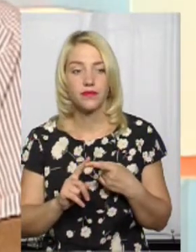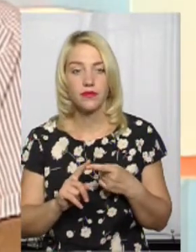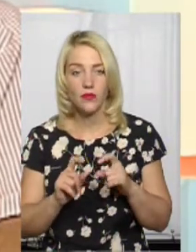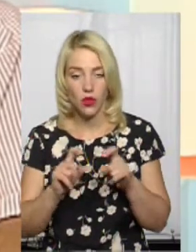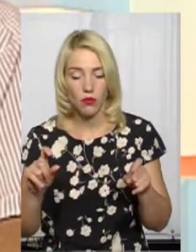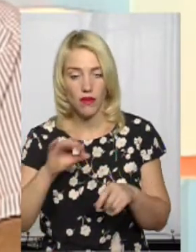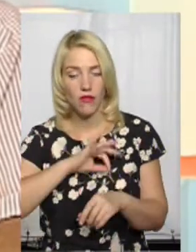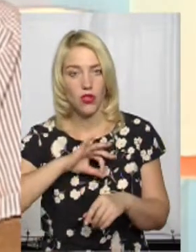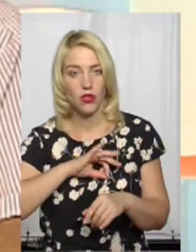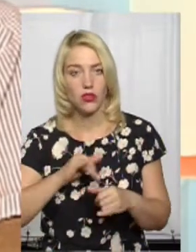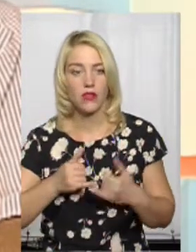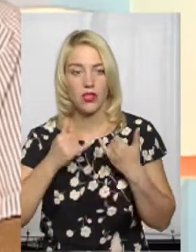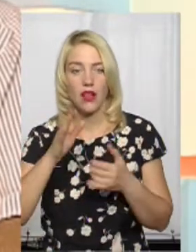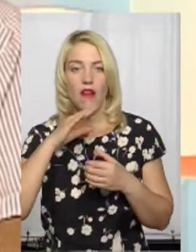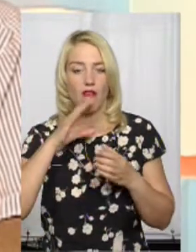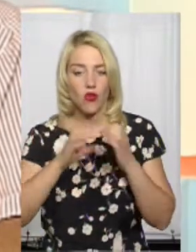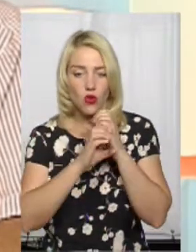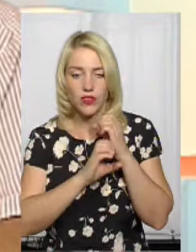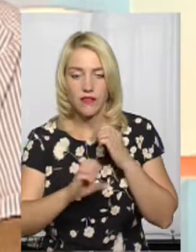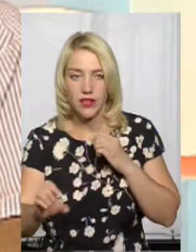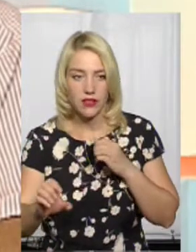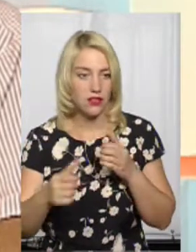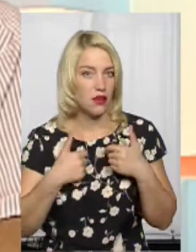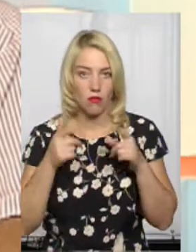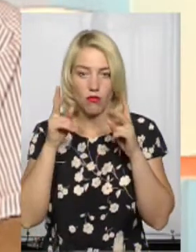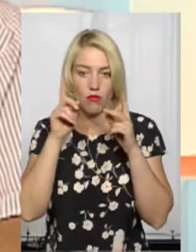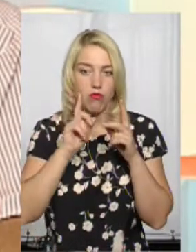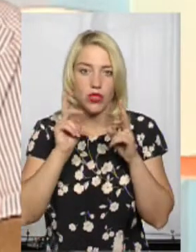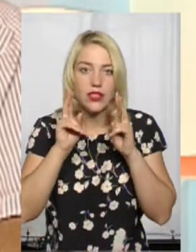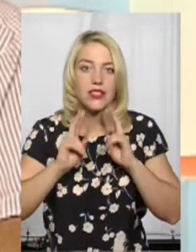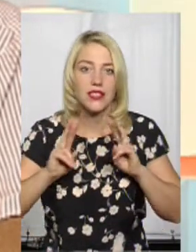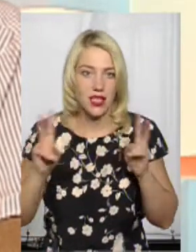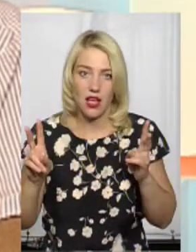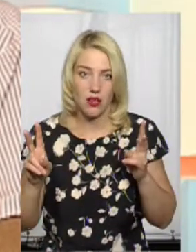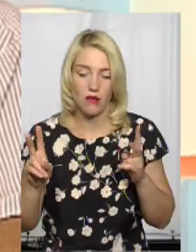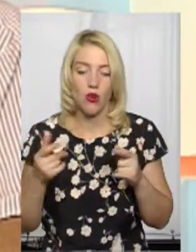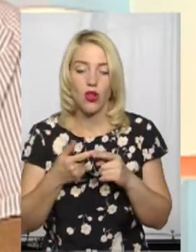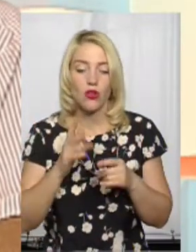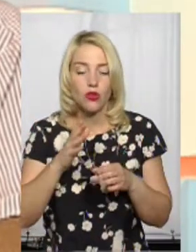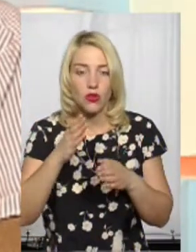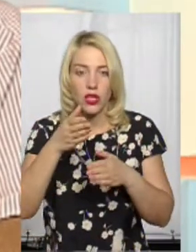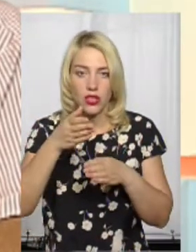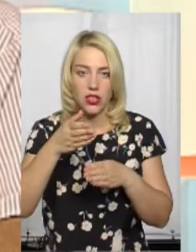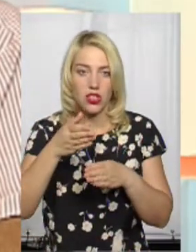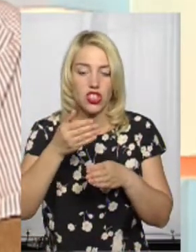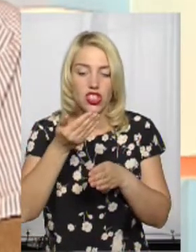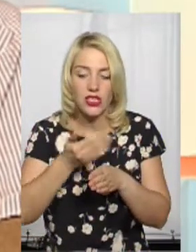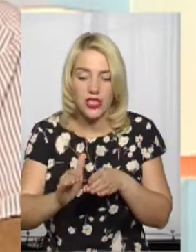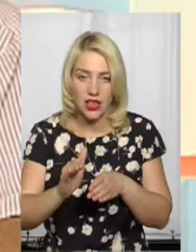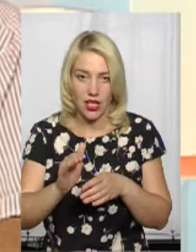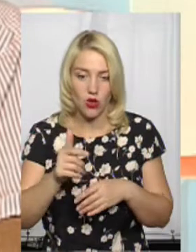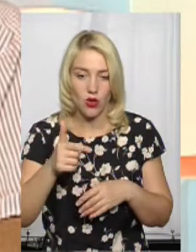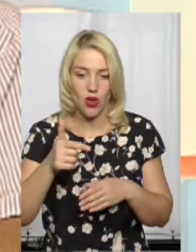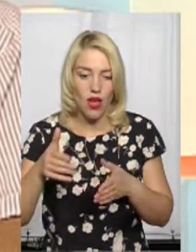об'єкт використовувався якраз для водовідведення. Ми ще поки що не знаємо, тому що досліджено тільки частину галерей.